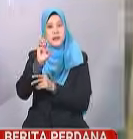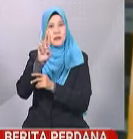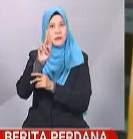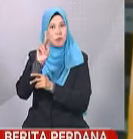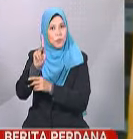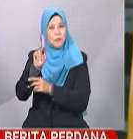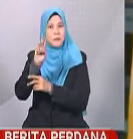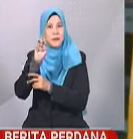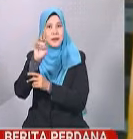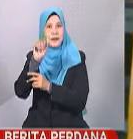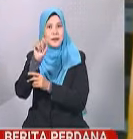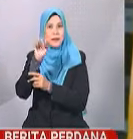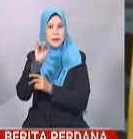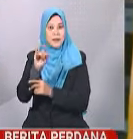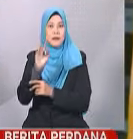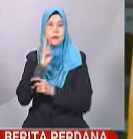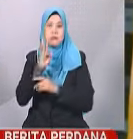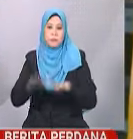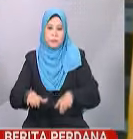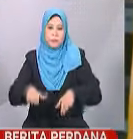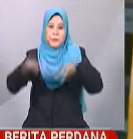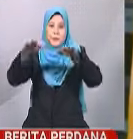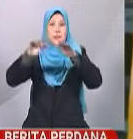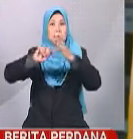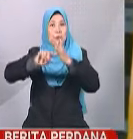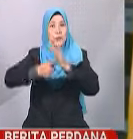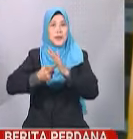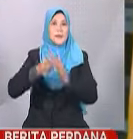banjir kilat sejak petang semalam.